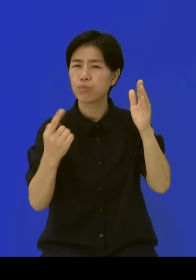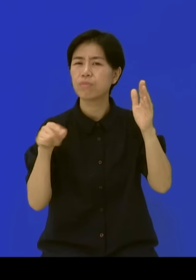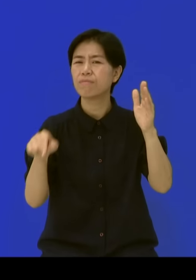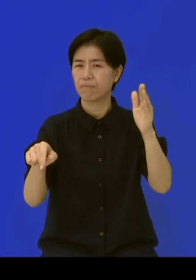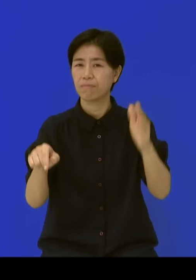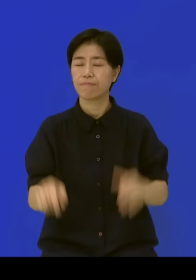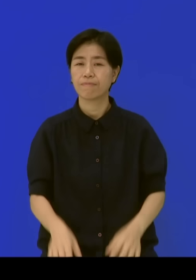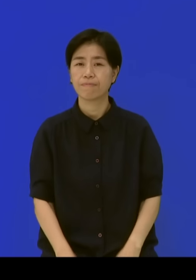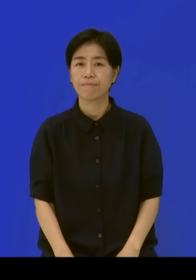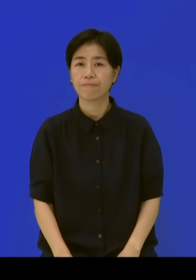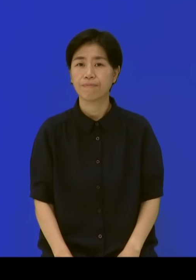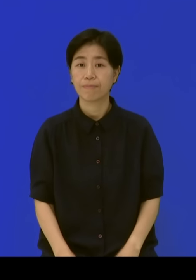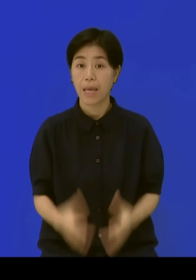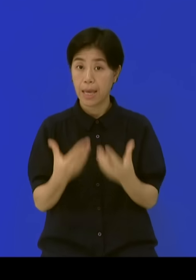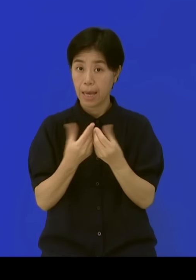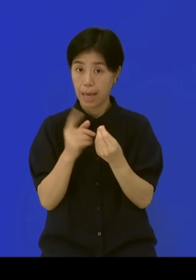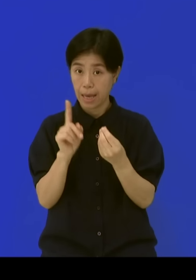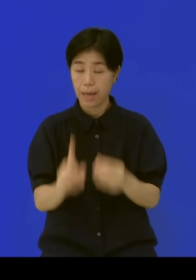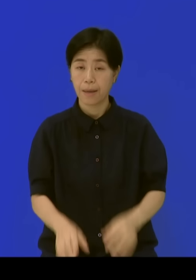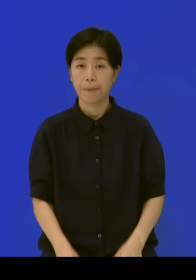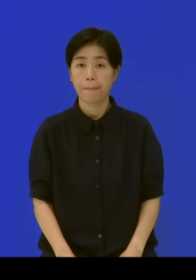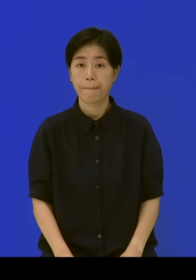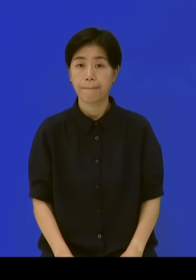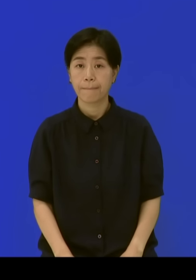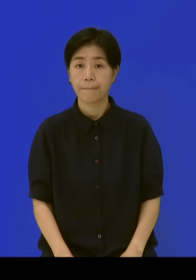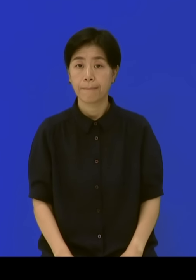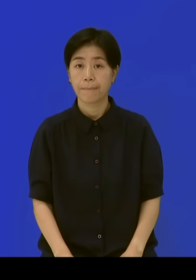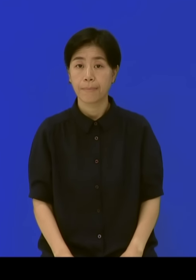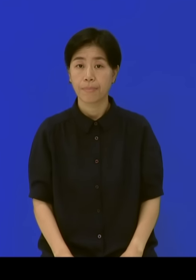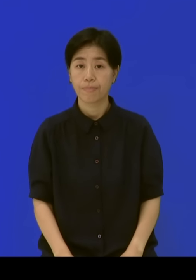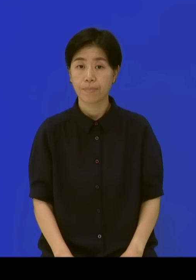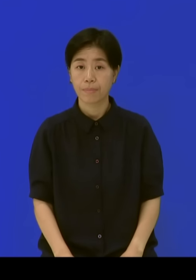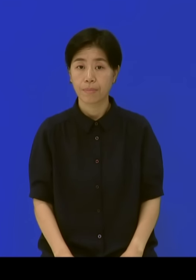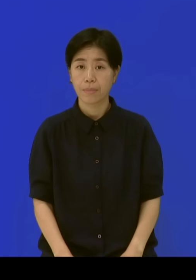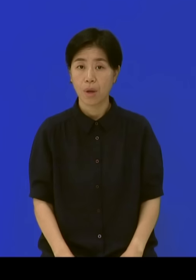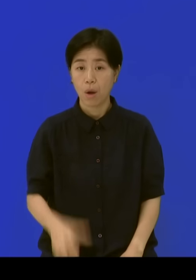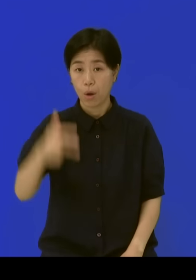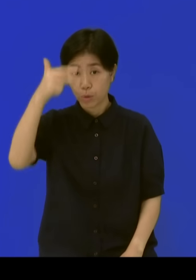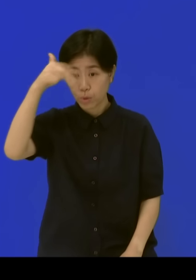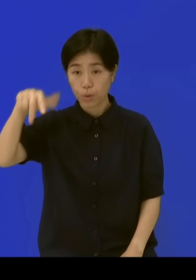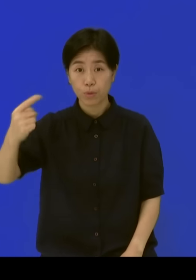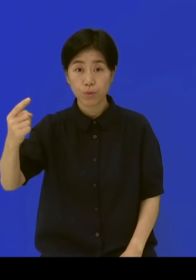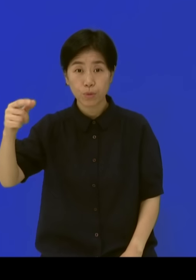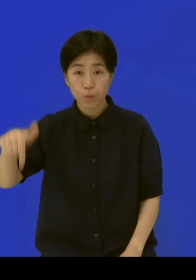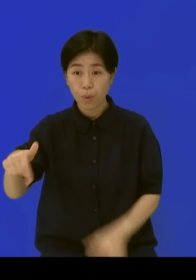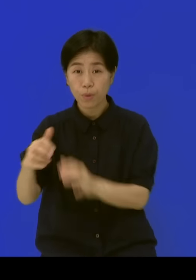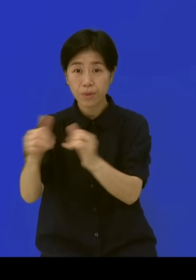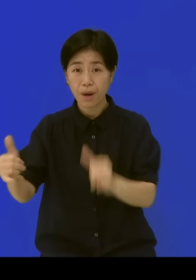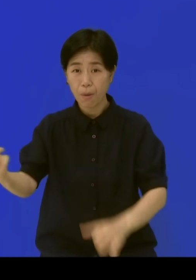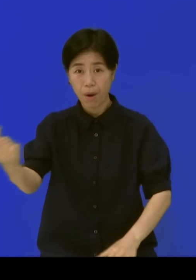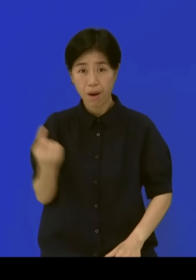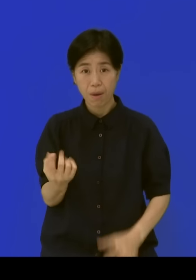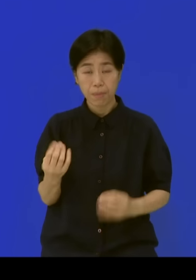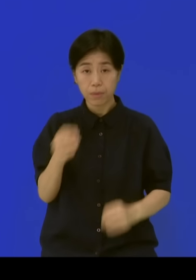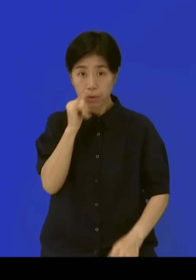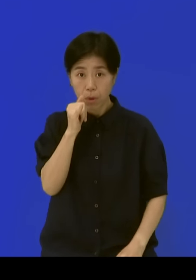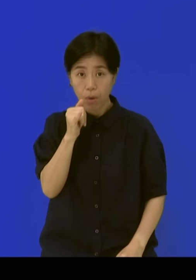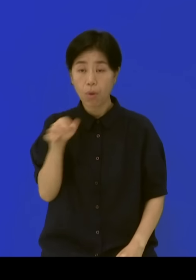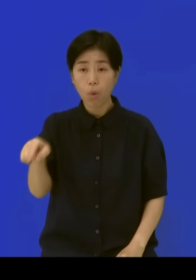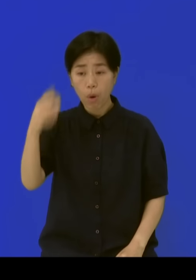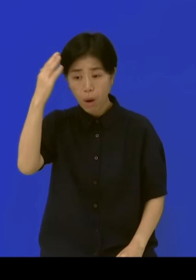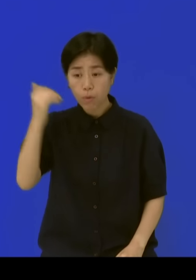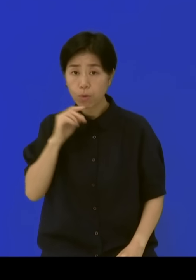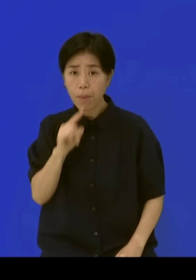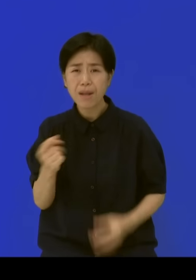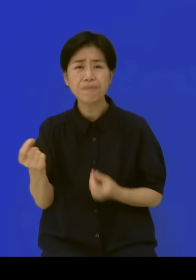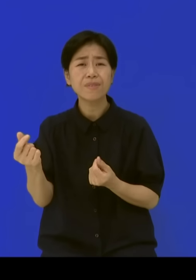네. 예를 들어서 말씀을 드리면 예. 아까 제가 조선족 환자분들이 많이 오셨다고 했잖아요. 네네. 이분 언어가 통하잖아요. 그렇죠. 네,